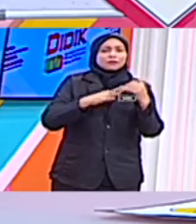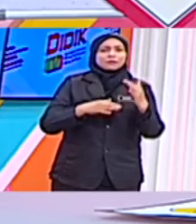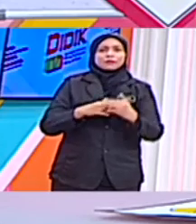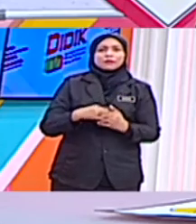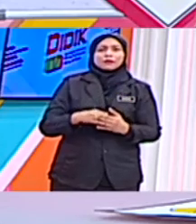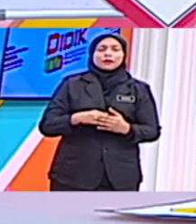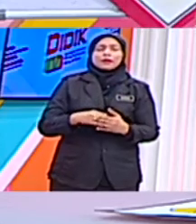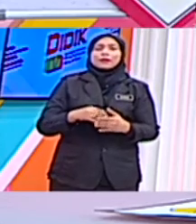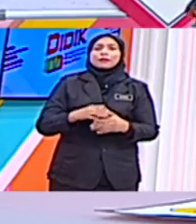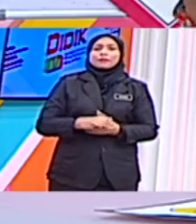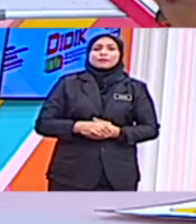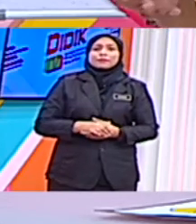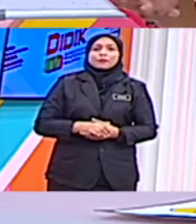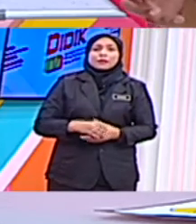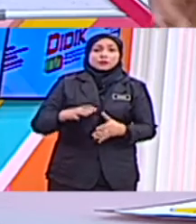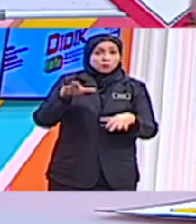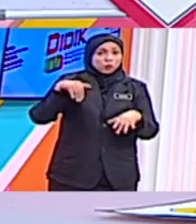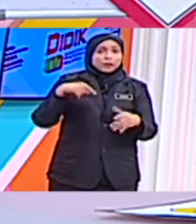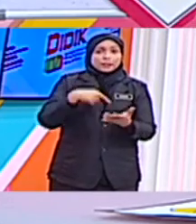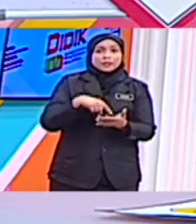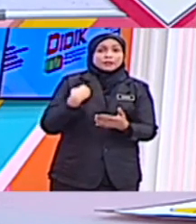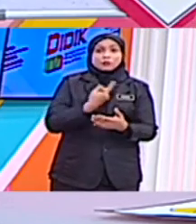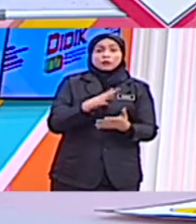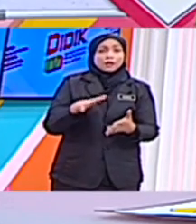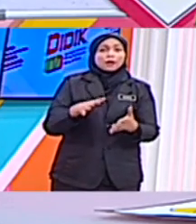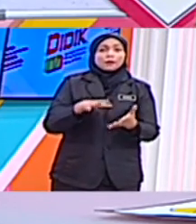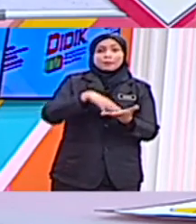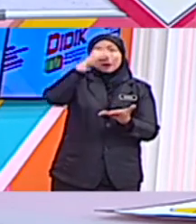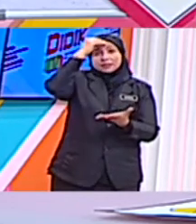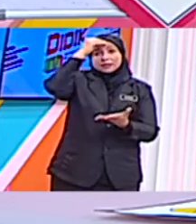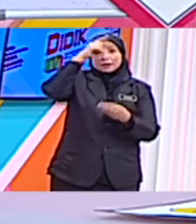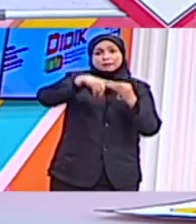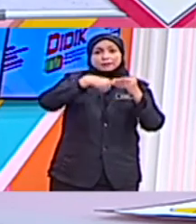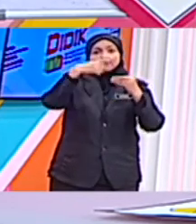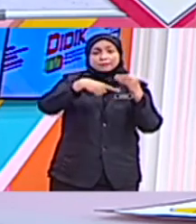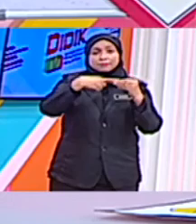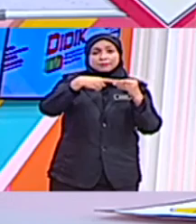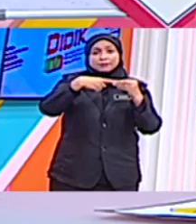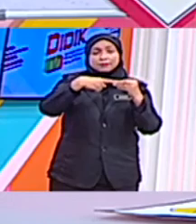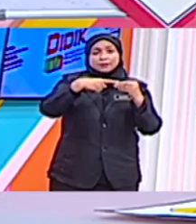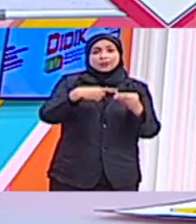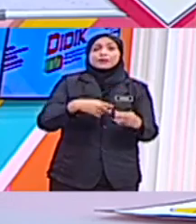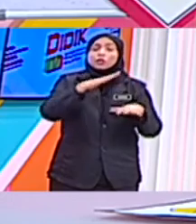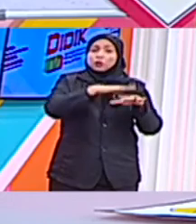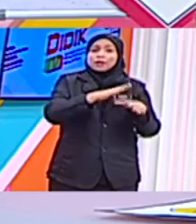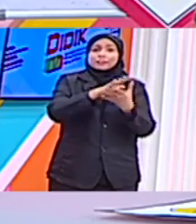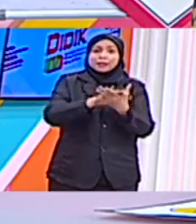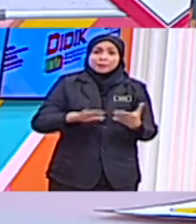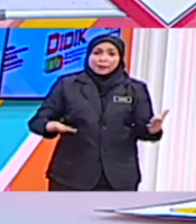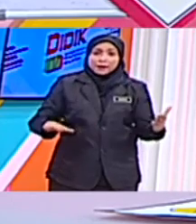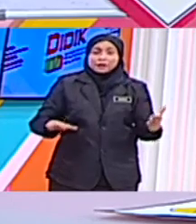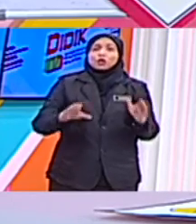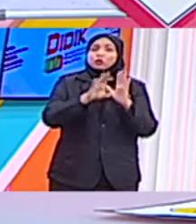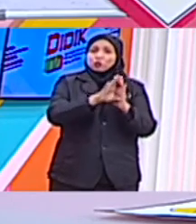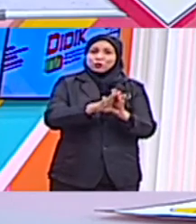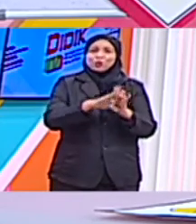sentuhan selamat dan sentuhan tidak selamat. Sentuhan selamat ialah sentuhan yang yang boleh membuat kita rasa gembira,